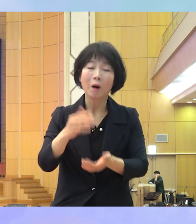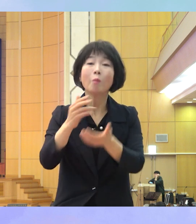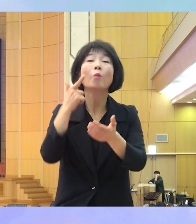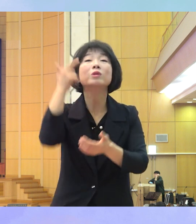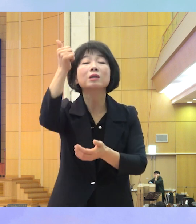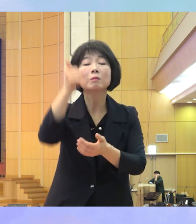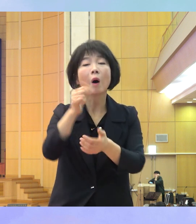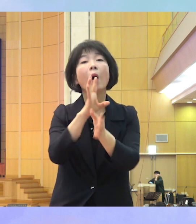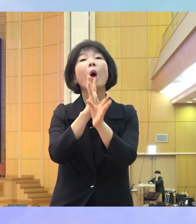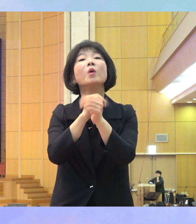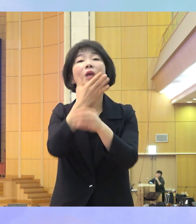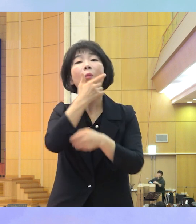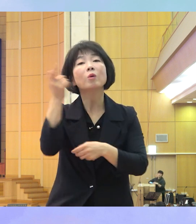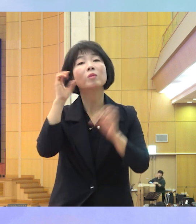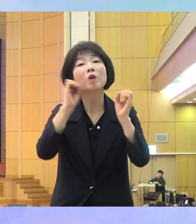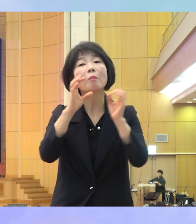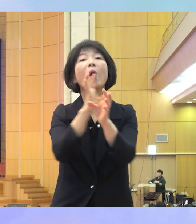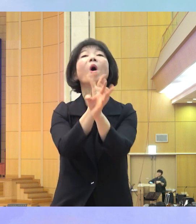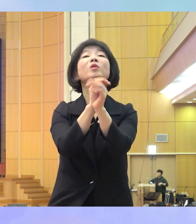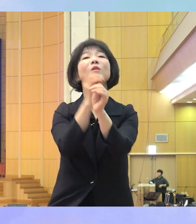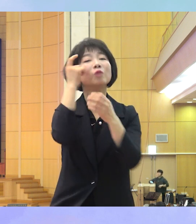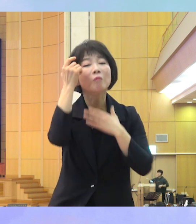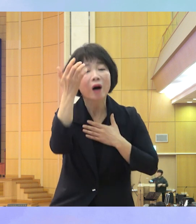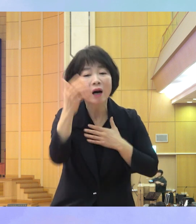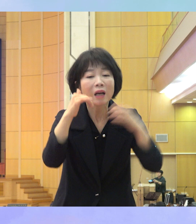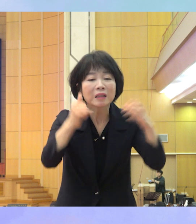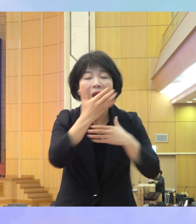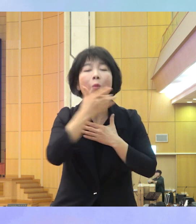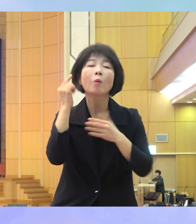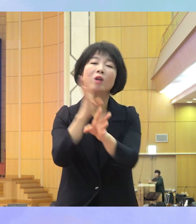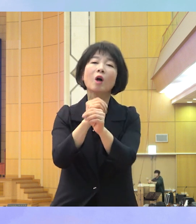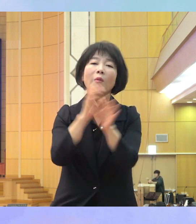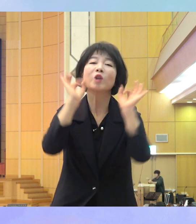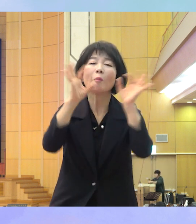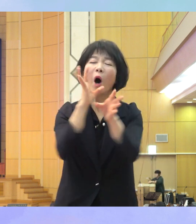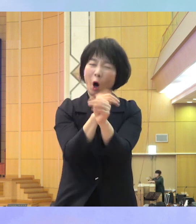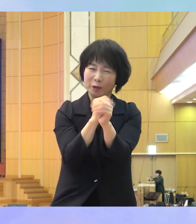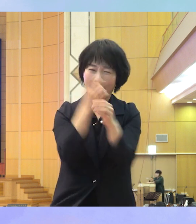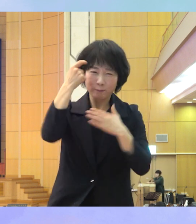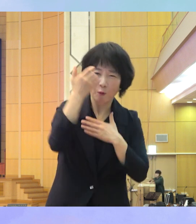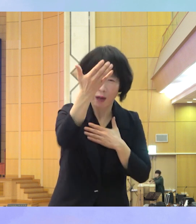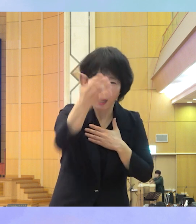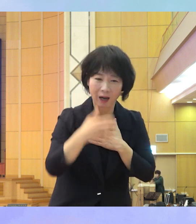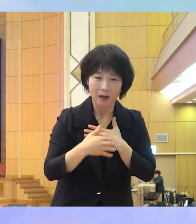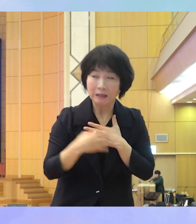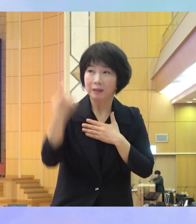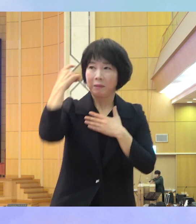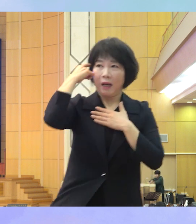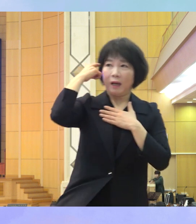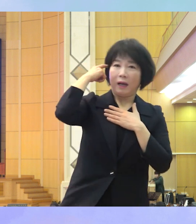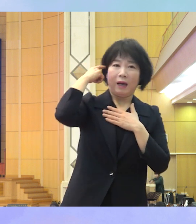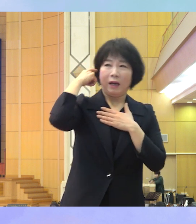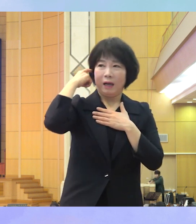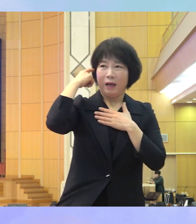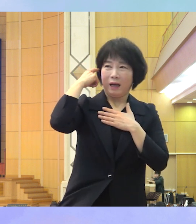그래서 내 속으로 곧 해야지요. 기도하고 있습니다. 그러고 말았지만